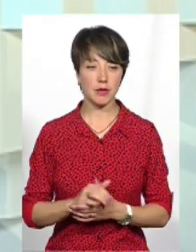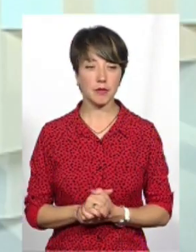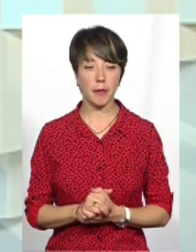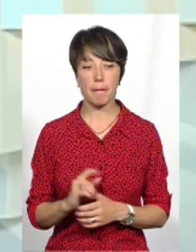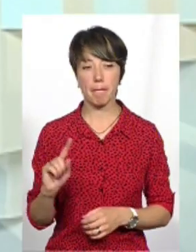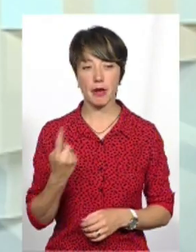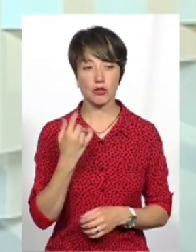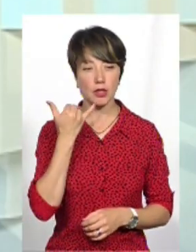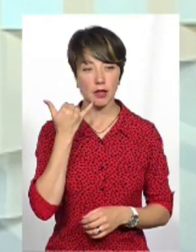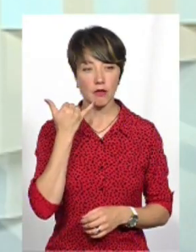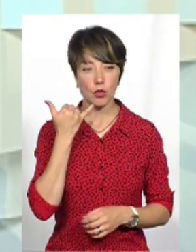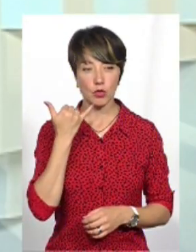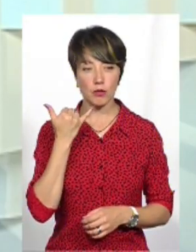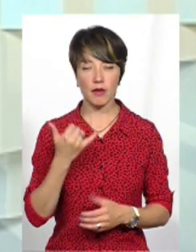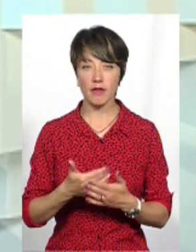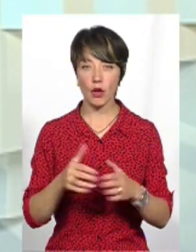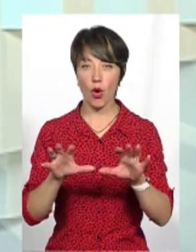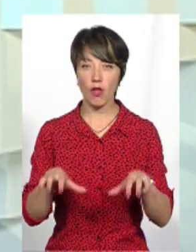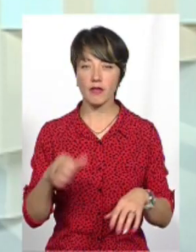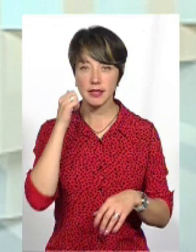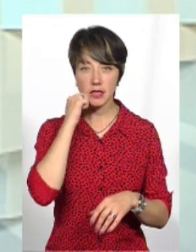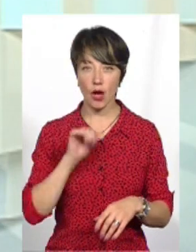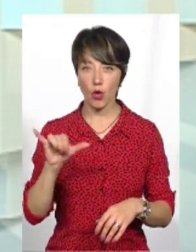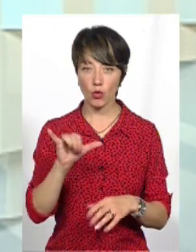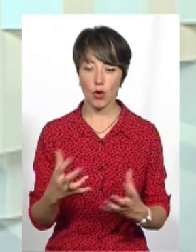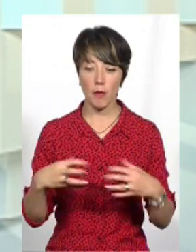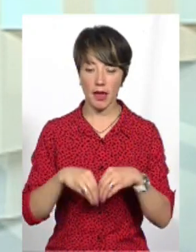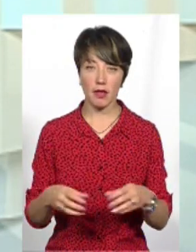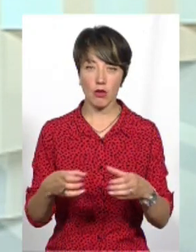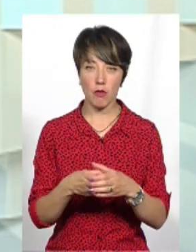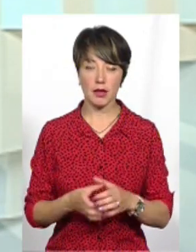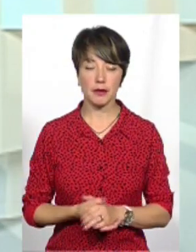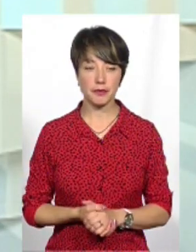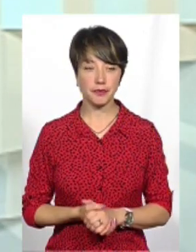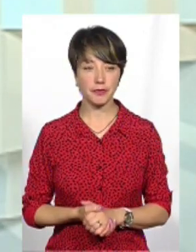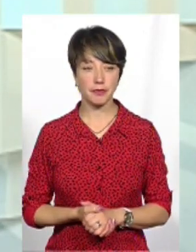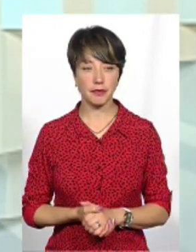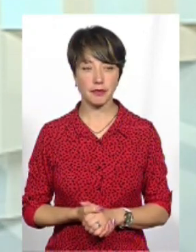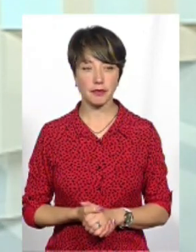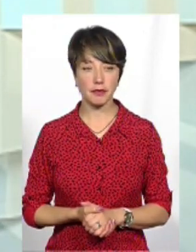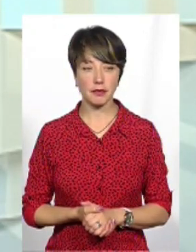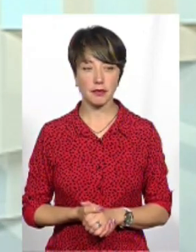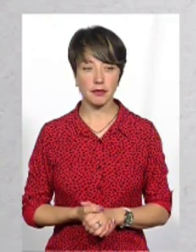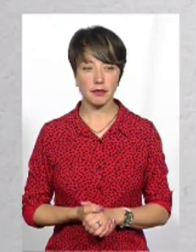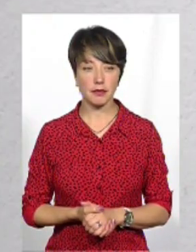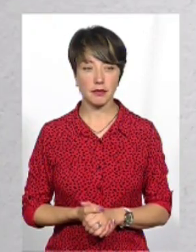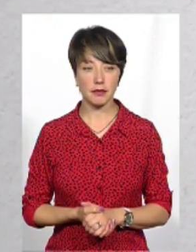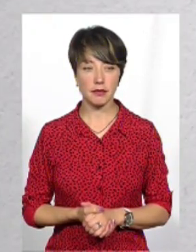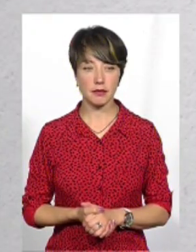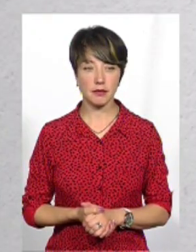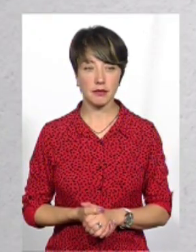І перше, телефоном від голови Староушицької об'єднаної тергромади Анатолія Тимчука. Прошу.